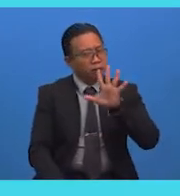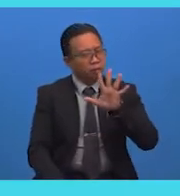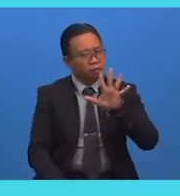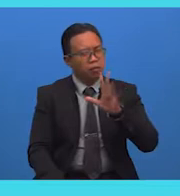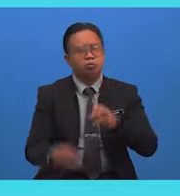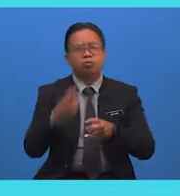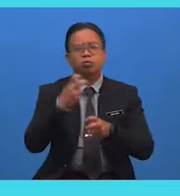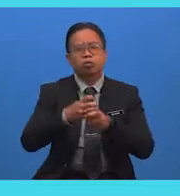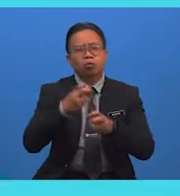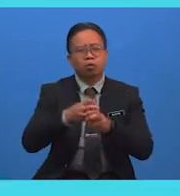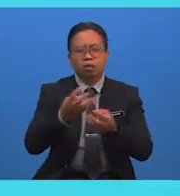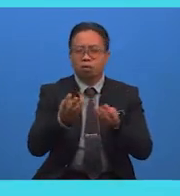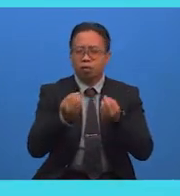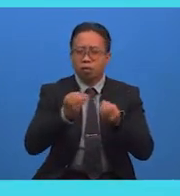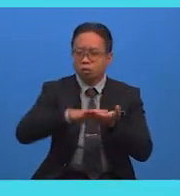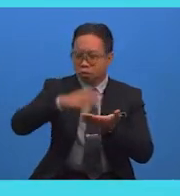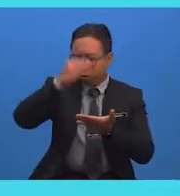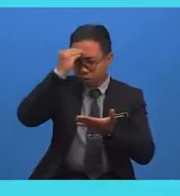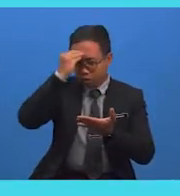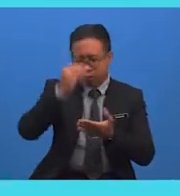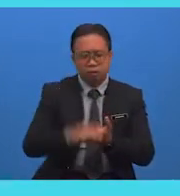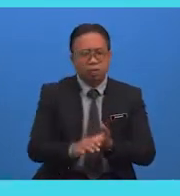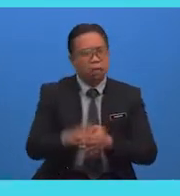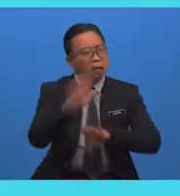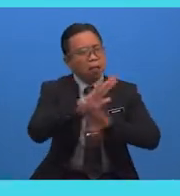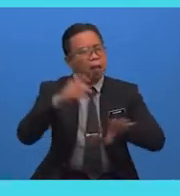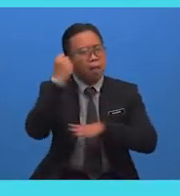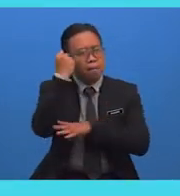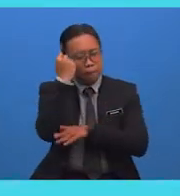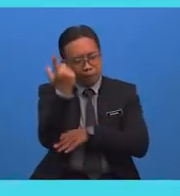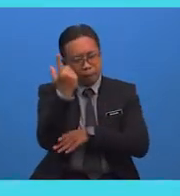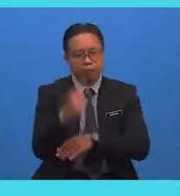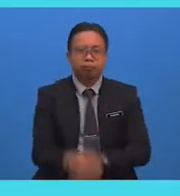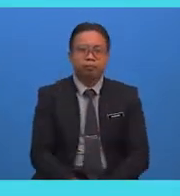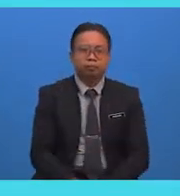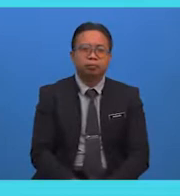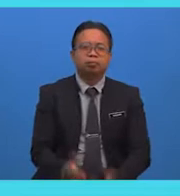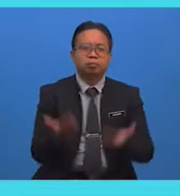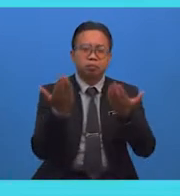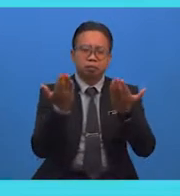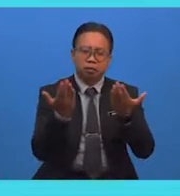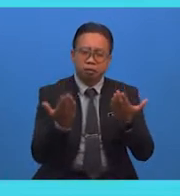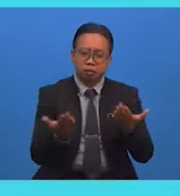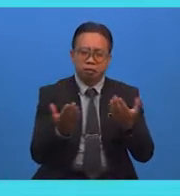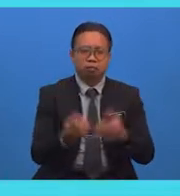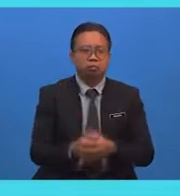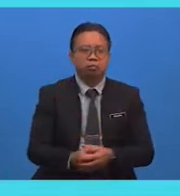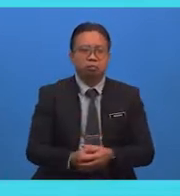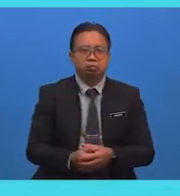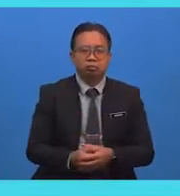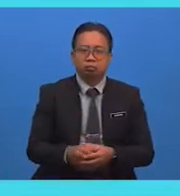yang dipelajari. Ini bermaksud apabila kita tidak mengambil berat halal atau haramnya makanan